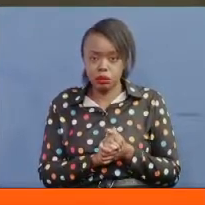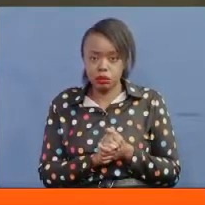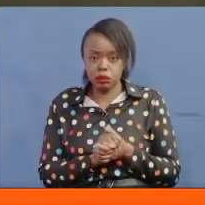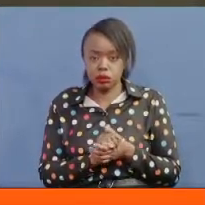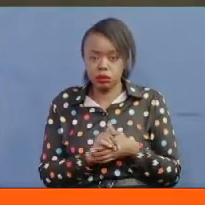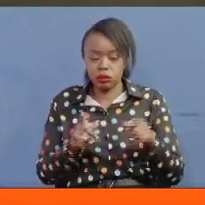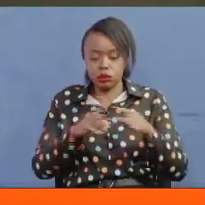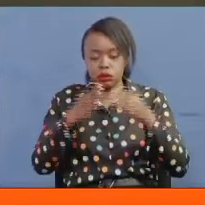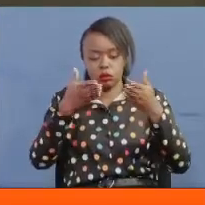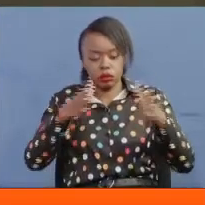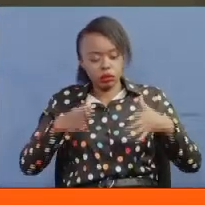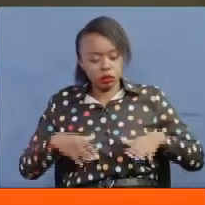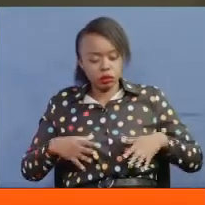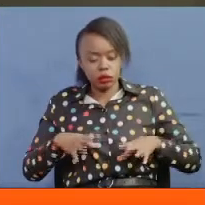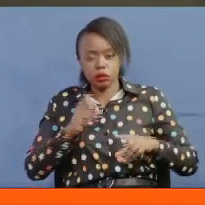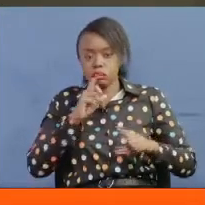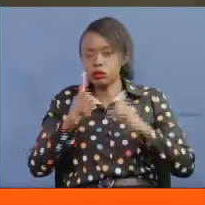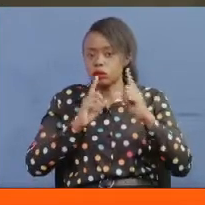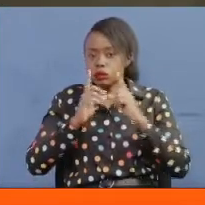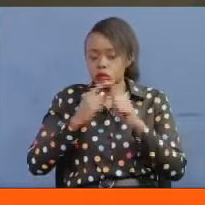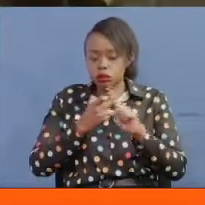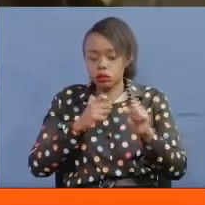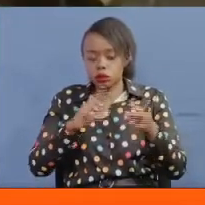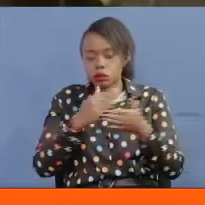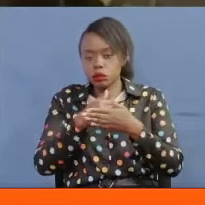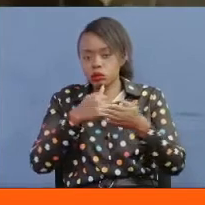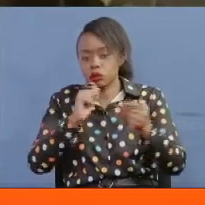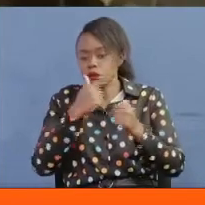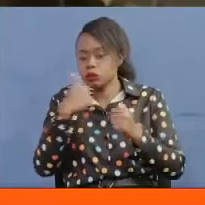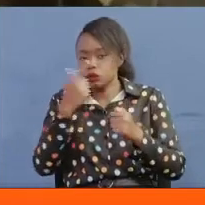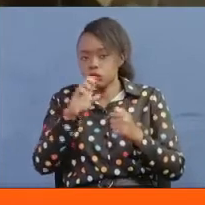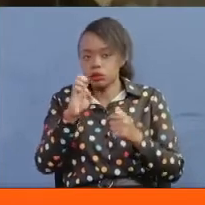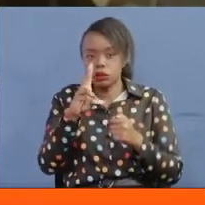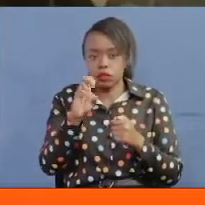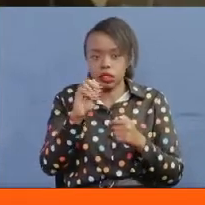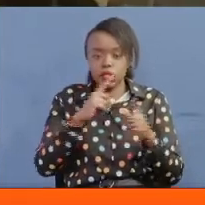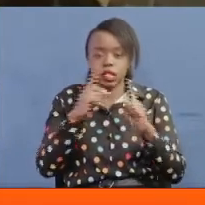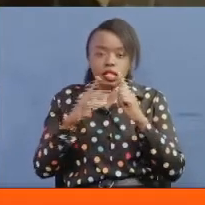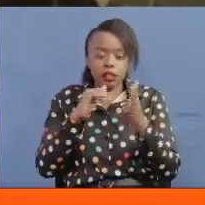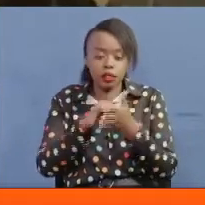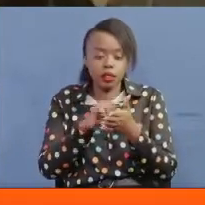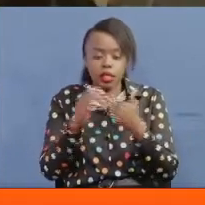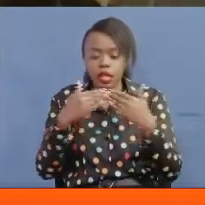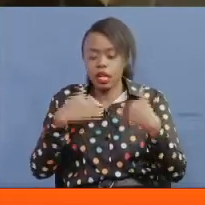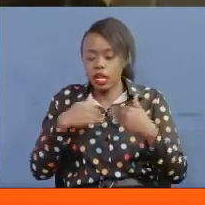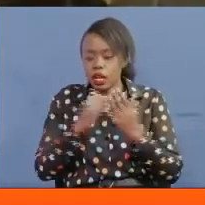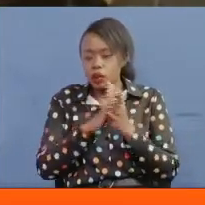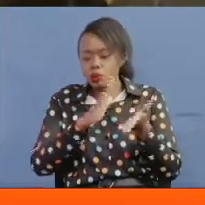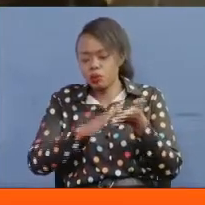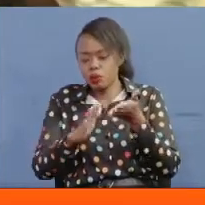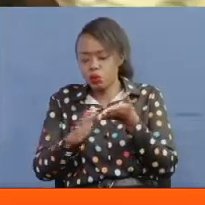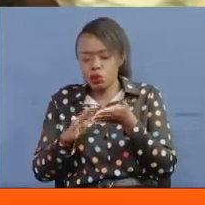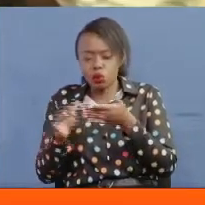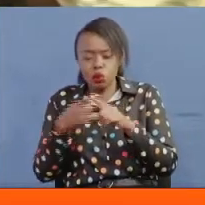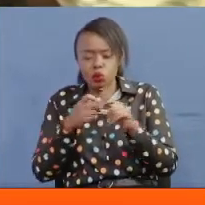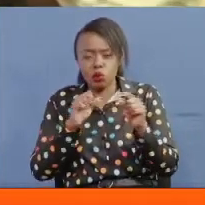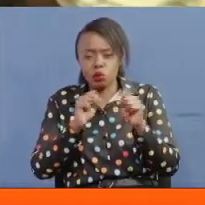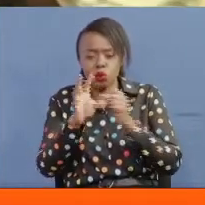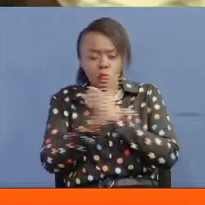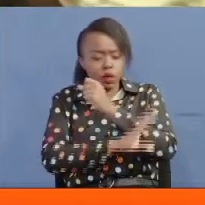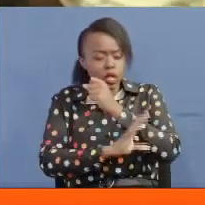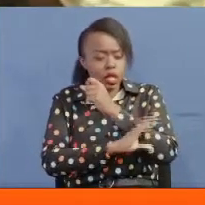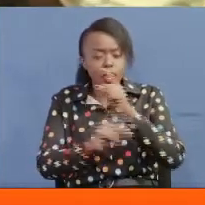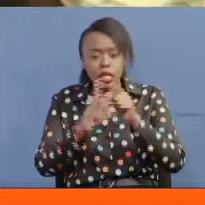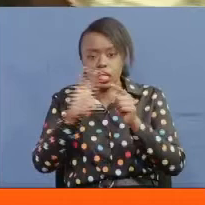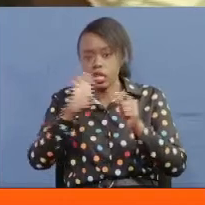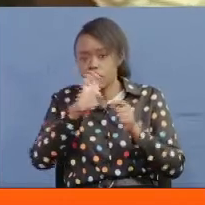Washukiwa hawa wakijitetea mbele ya hakimu mkuu mwandamizi John Tamar walisema kuwa walikuwa wakikimbia vita katika nchi ya Eritrea na